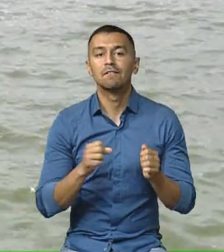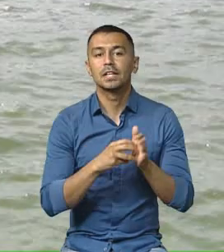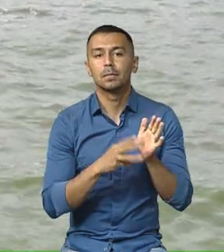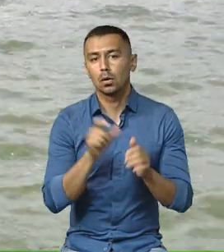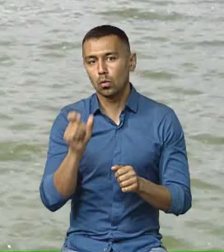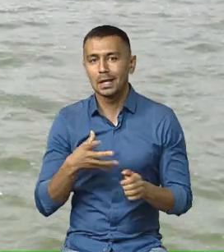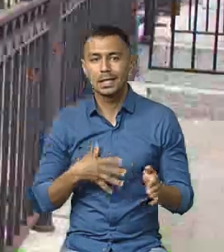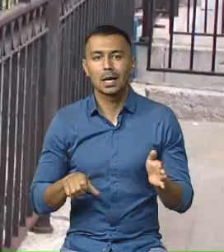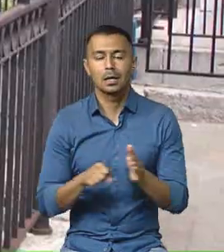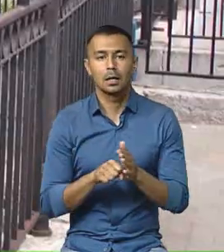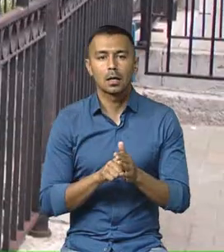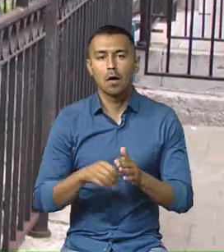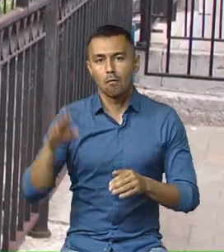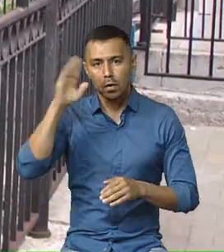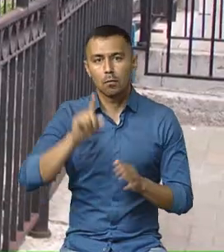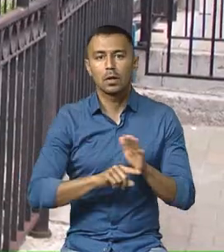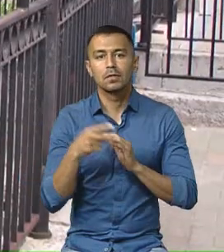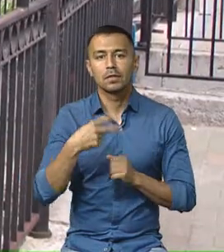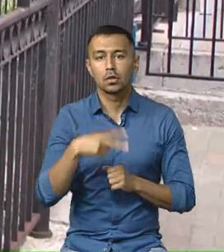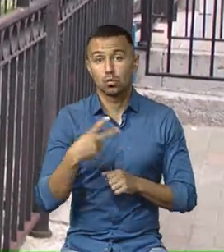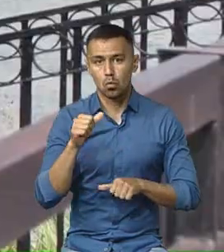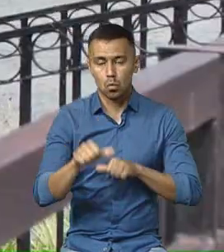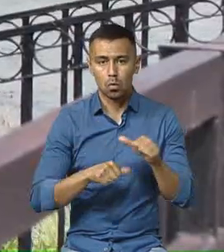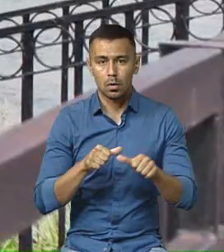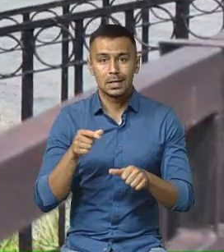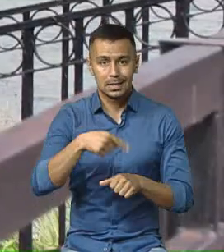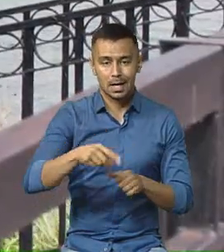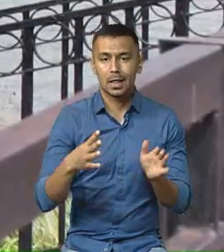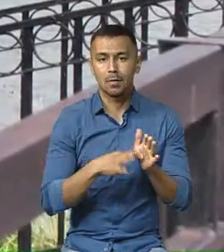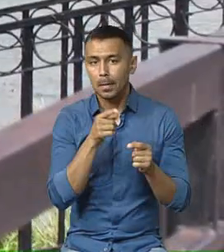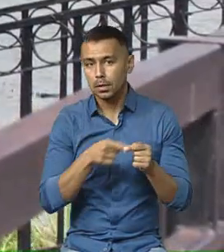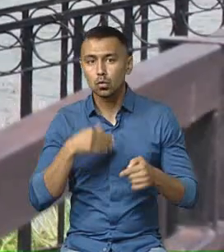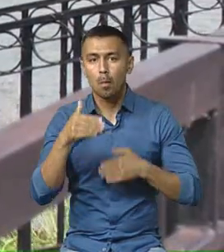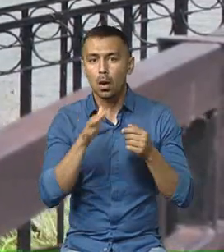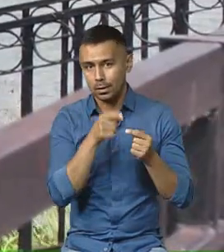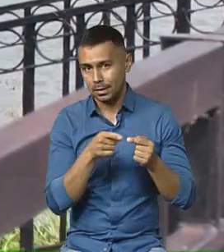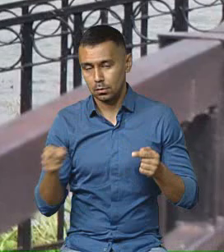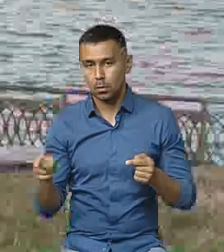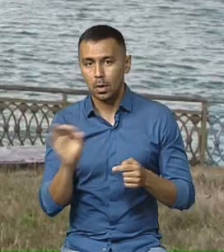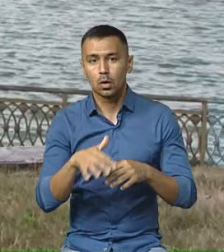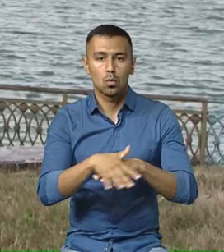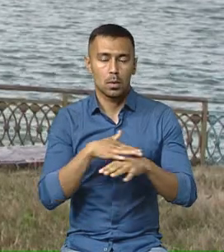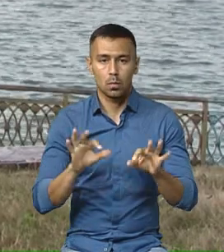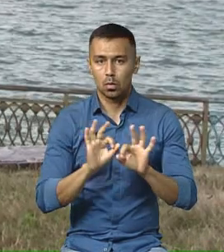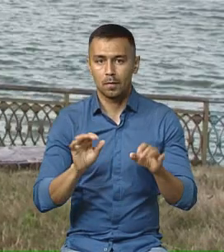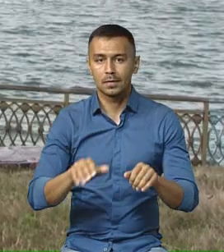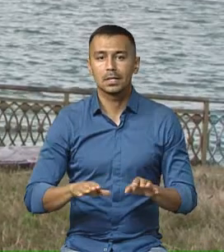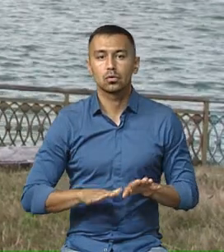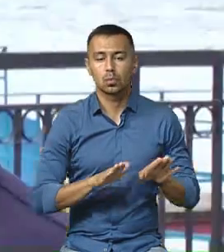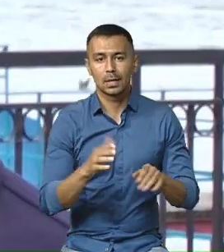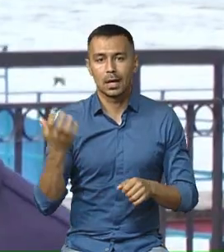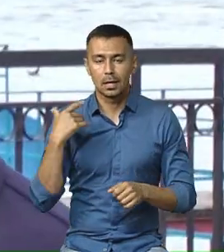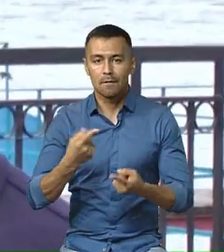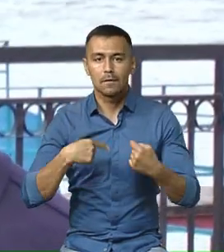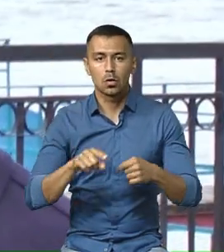людей загинуло на воді від початку 2022 року, з них 9 – під час купального сезону. Про це Суспільному розповів заступник начальника